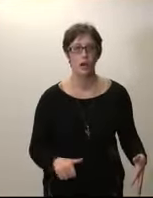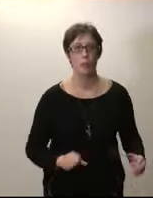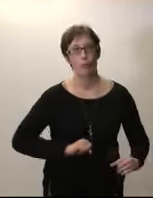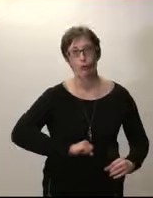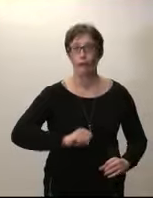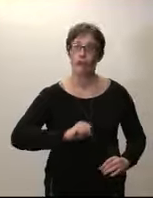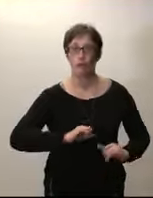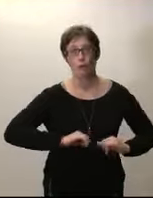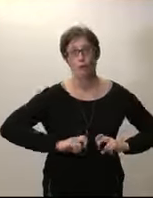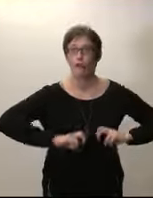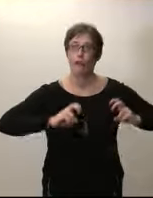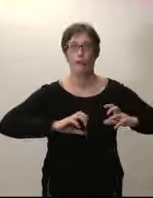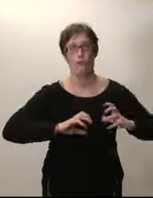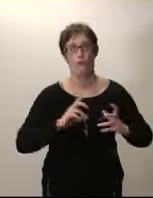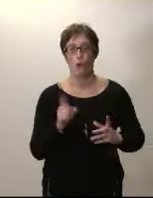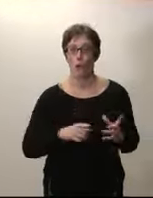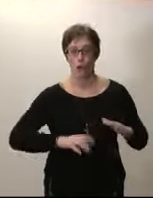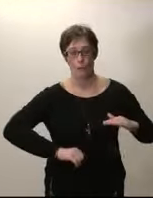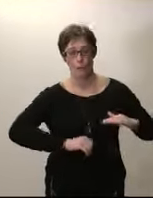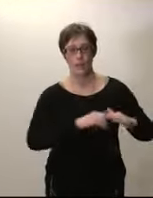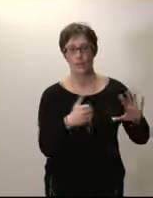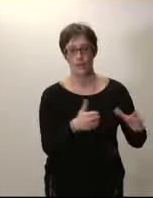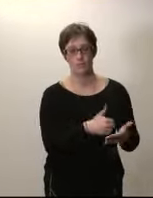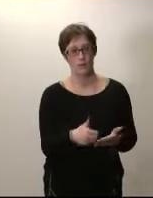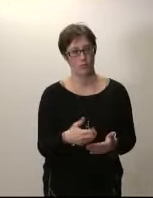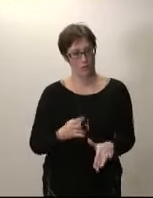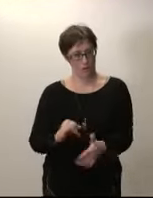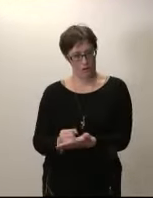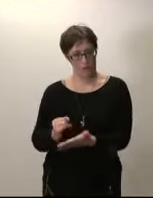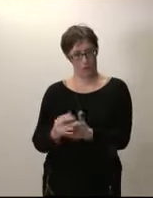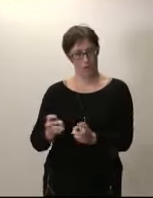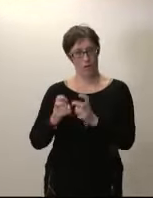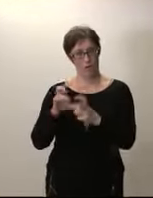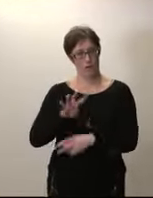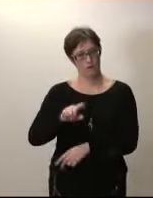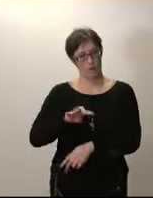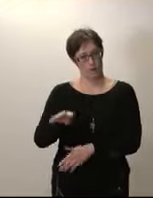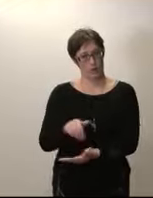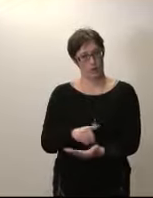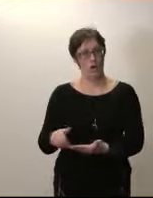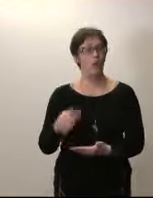6 millions d'euros la dette et d'augmenter de 4,4 millions les impôts, je pense qu'il y avait